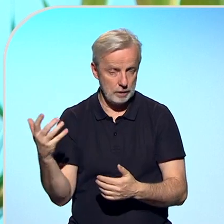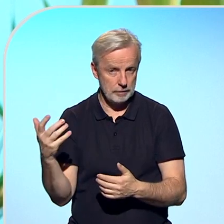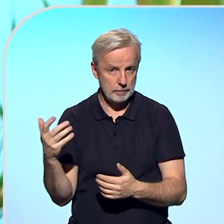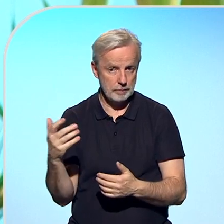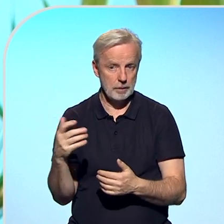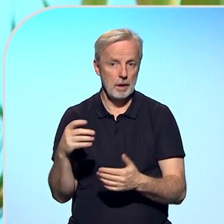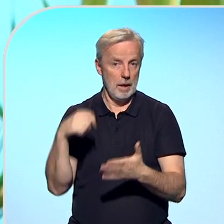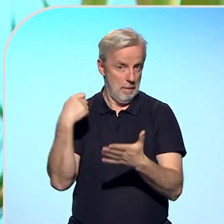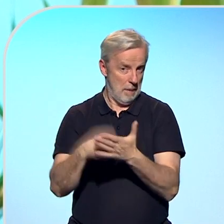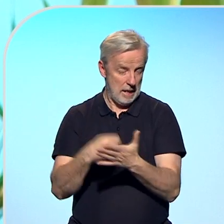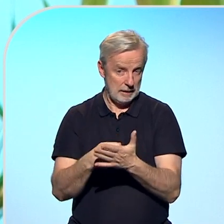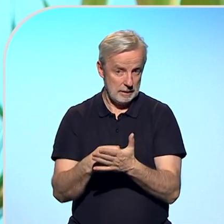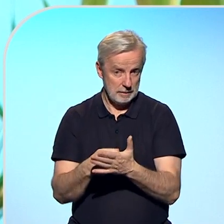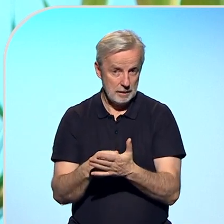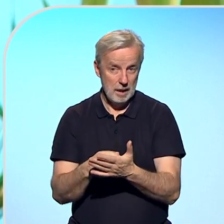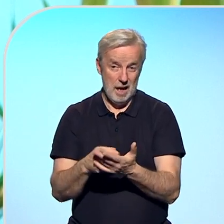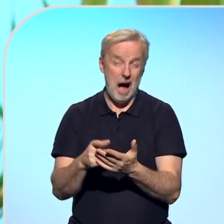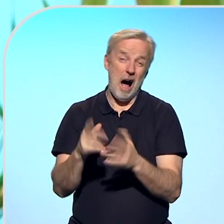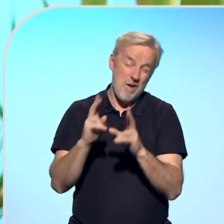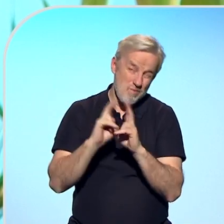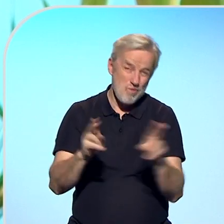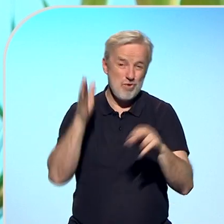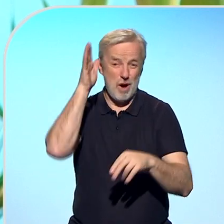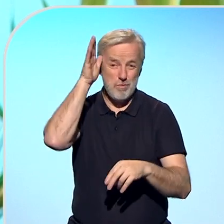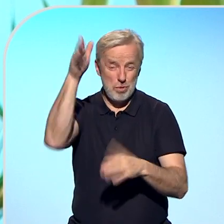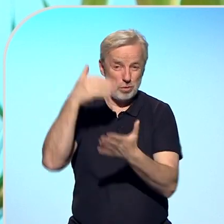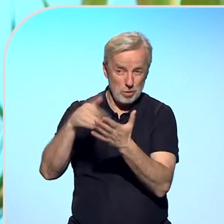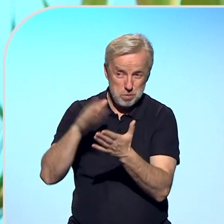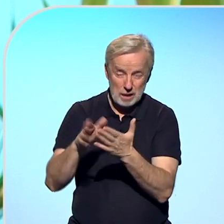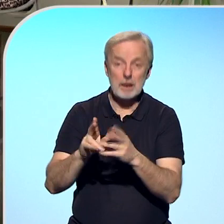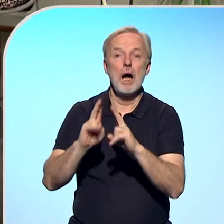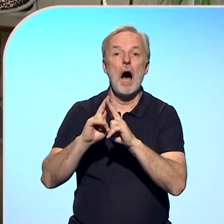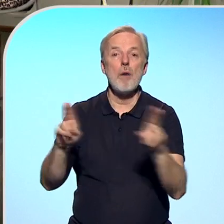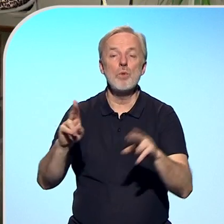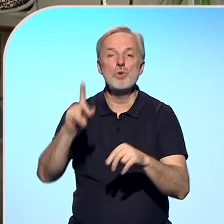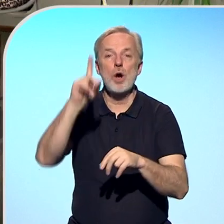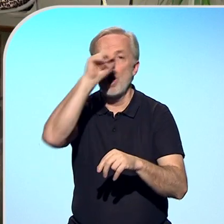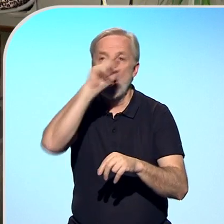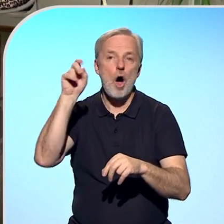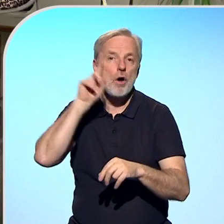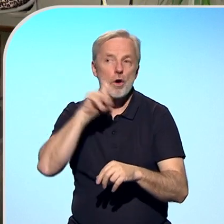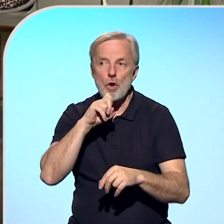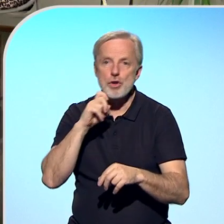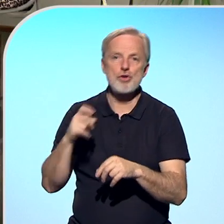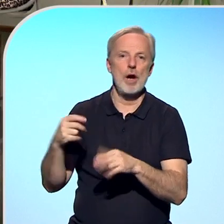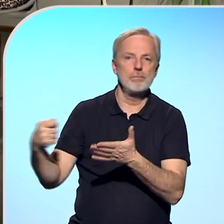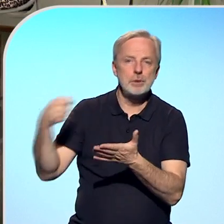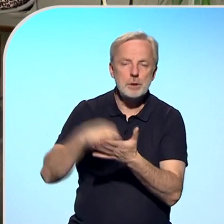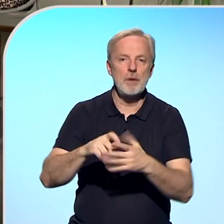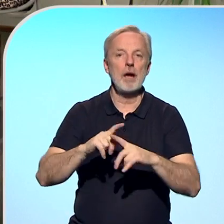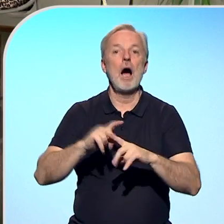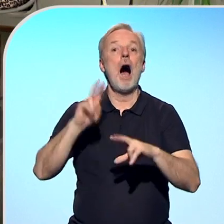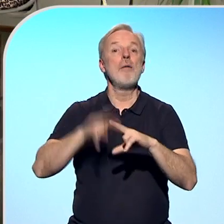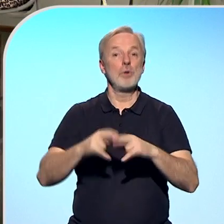tým, pokiaľ teda tam je možnosť nejaké ako materské alebo rodičovské ako dovolenej. Takže to je jedna vec. A